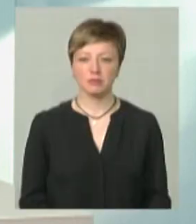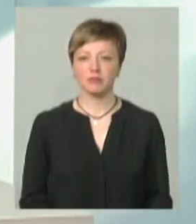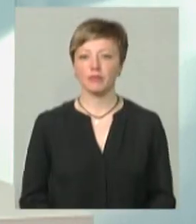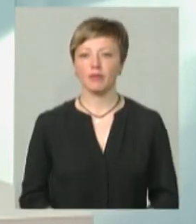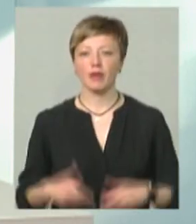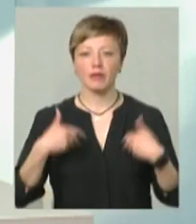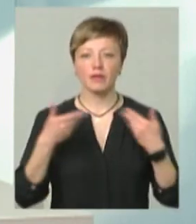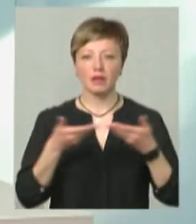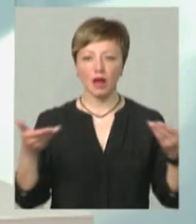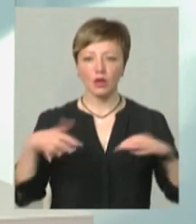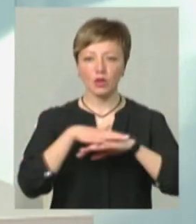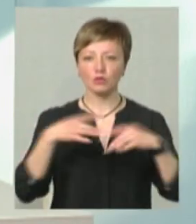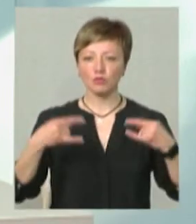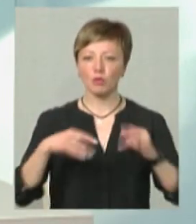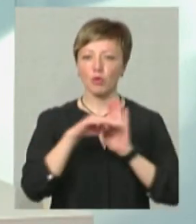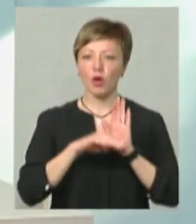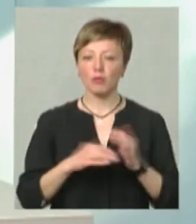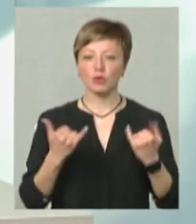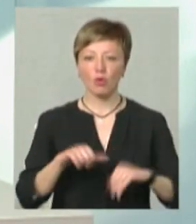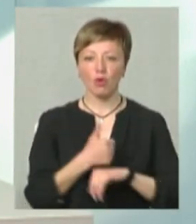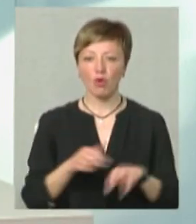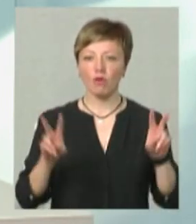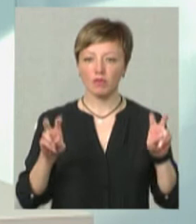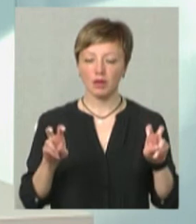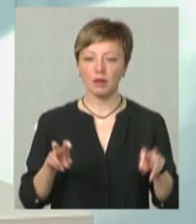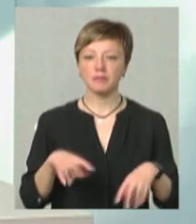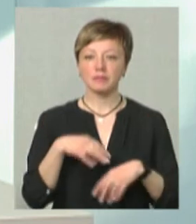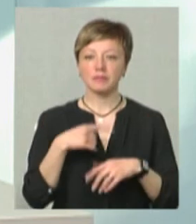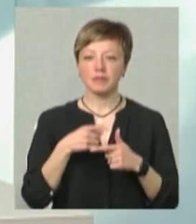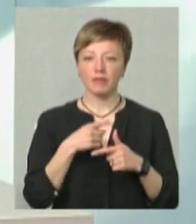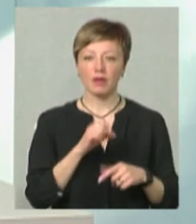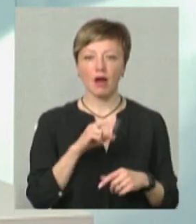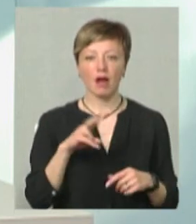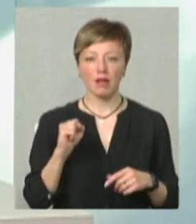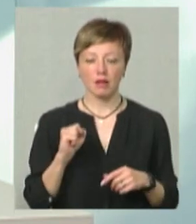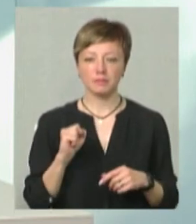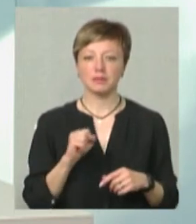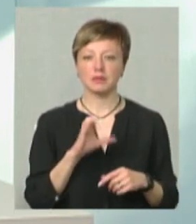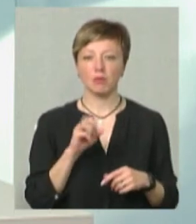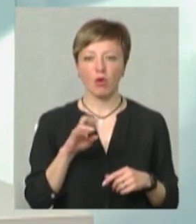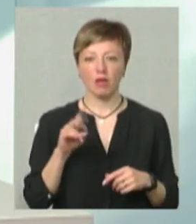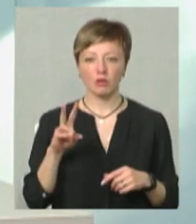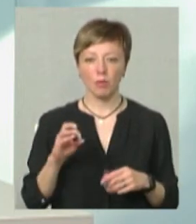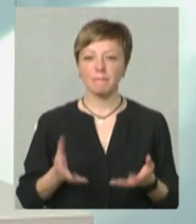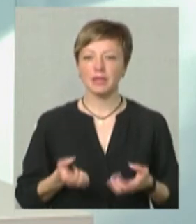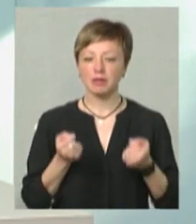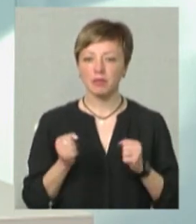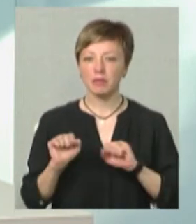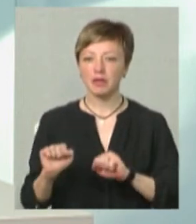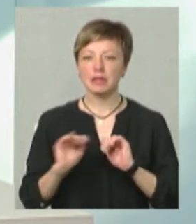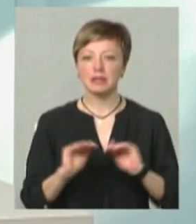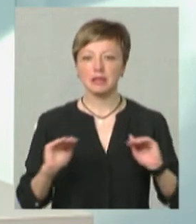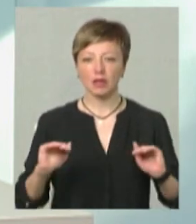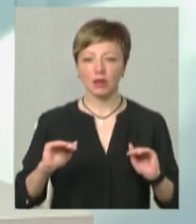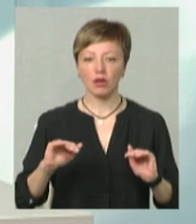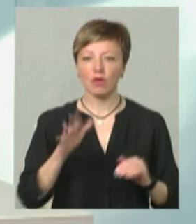Вітаю на Суспільному. Це програма «Сьогодні головне». Мене звати Алла Самойленко. Підтримка і прихисток дітей